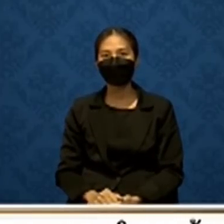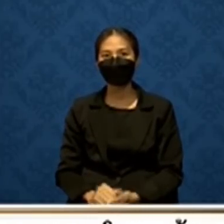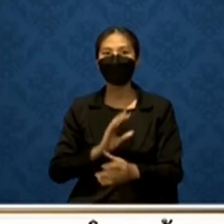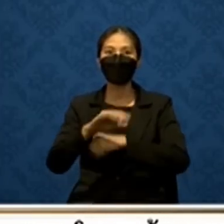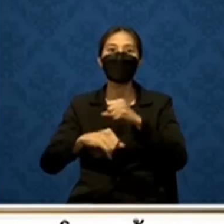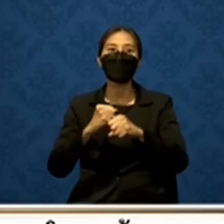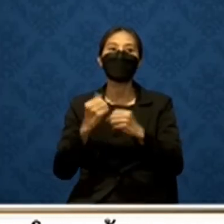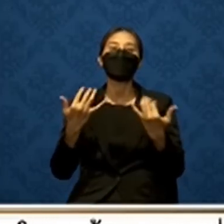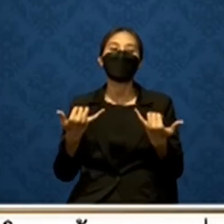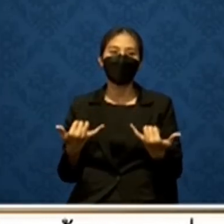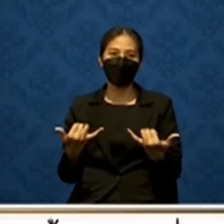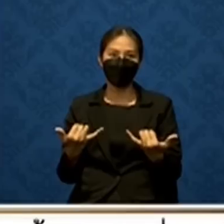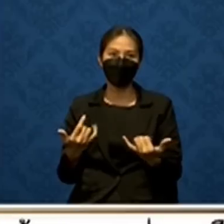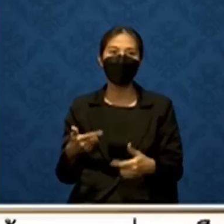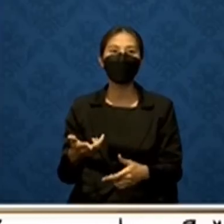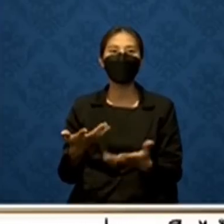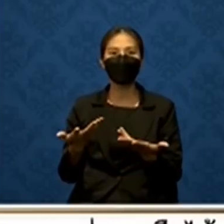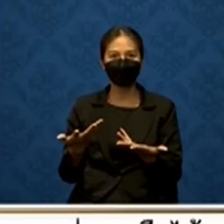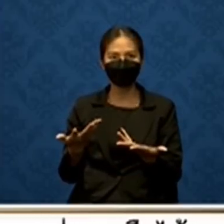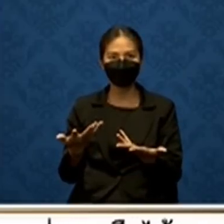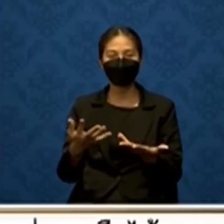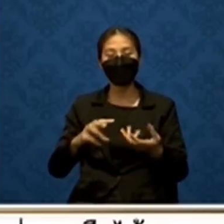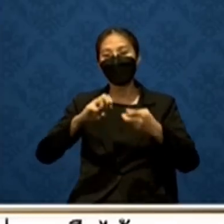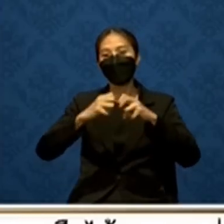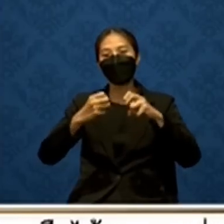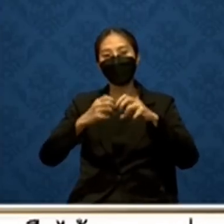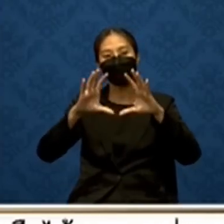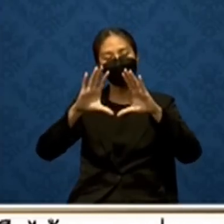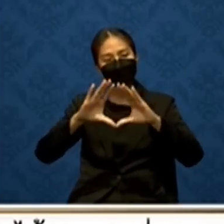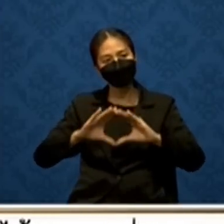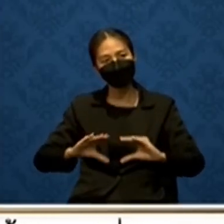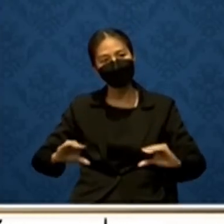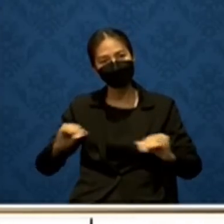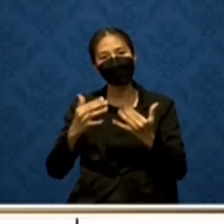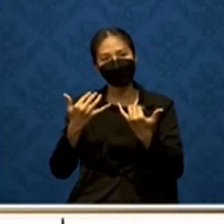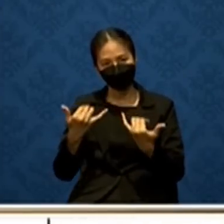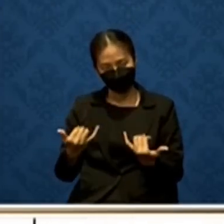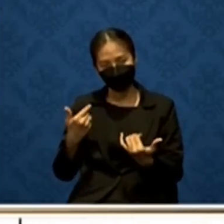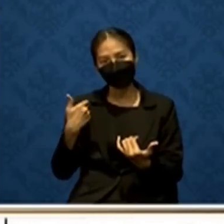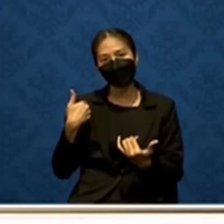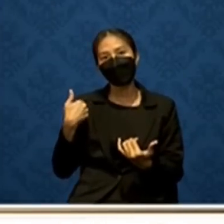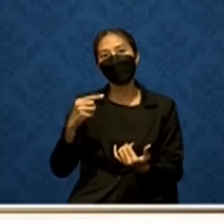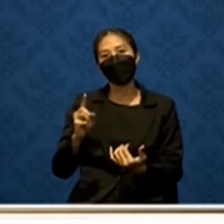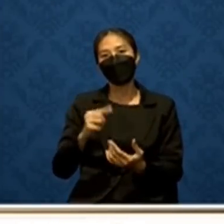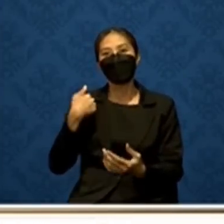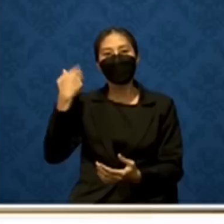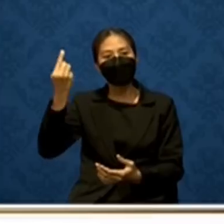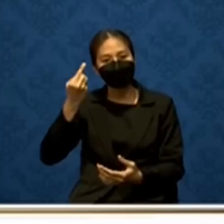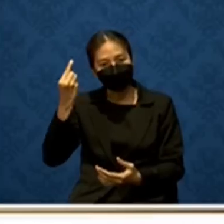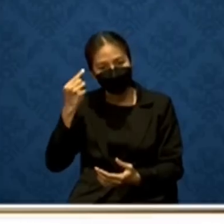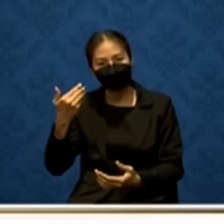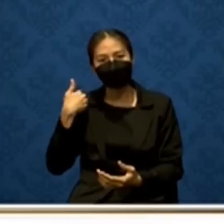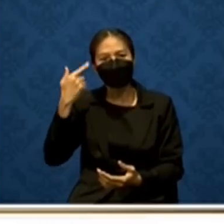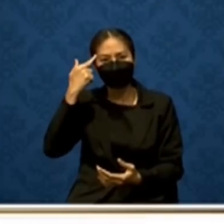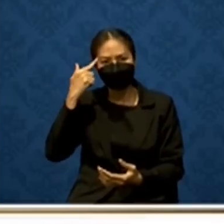นี้ถึงแ้ว่าcolored at at t แล้มีโอกาสทอย่น้อยเคื่จากหนึrakนท่ททออก s gonna meาจ